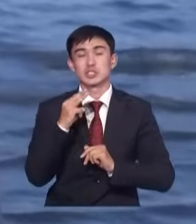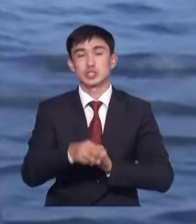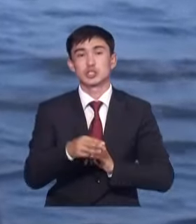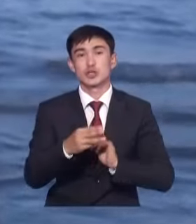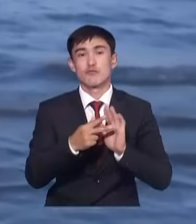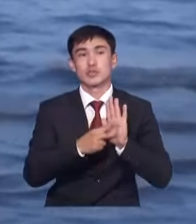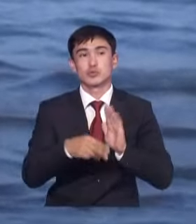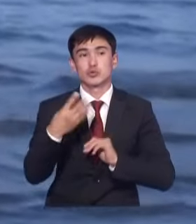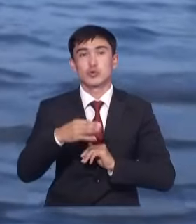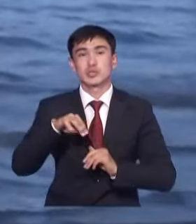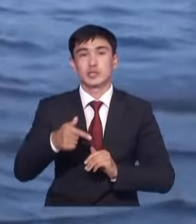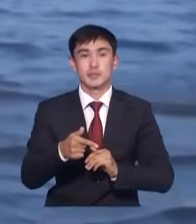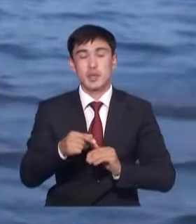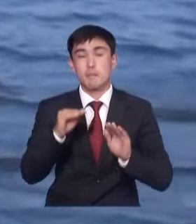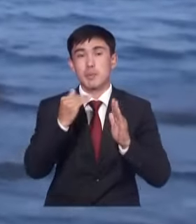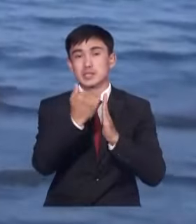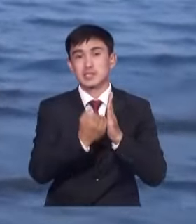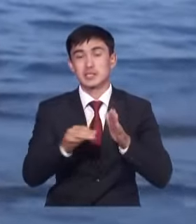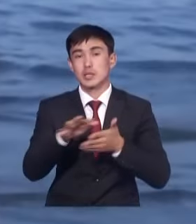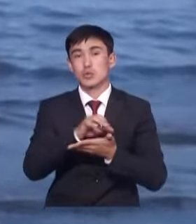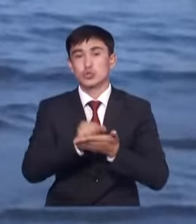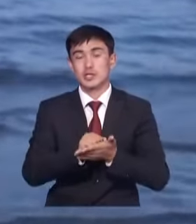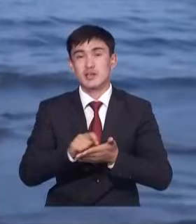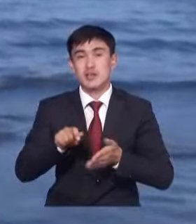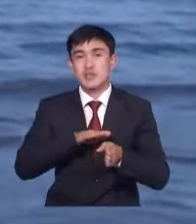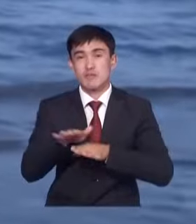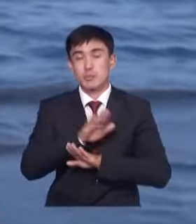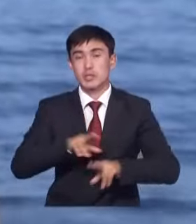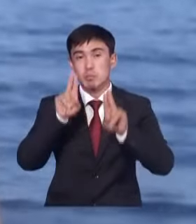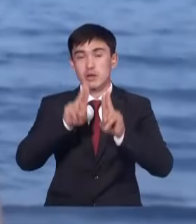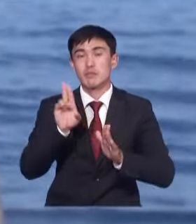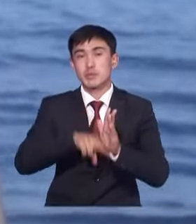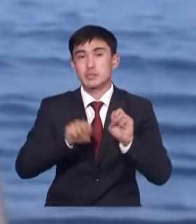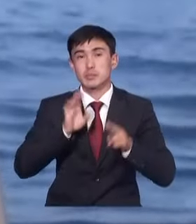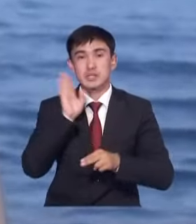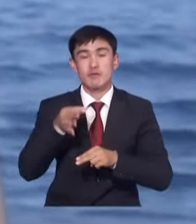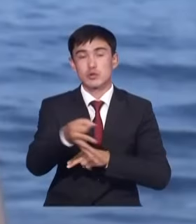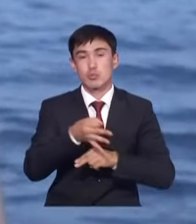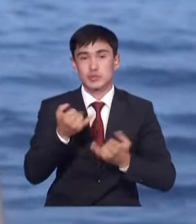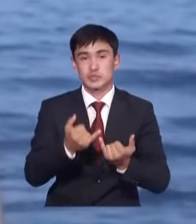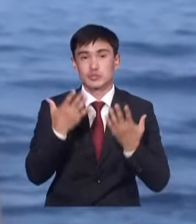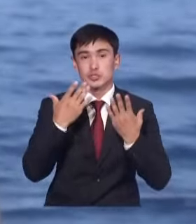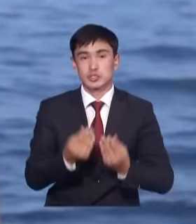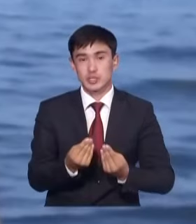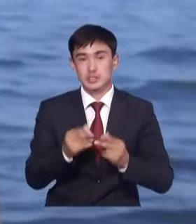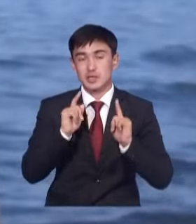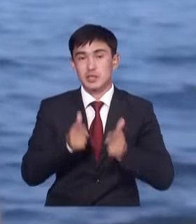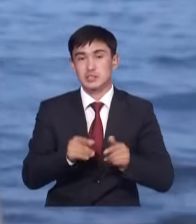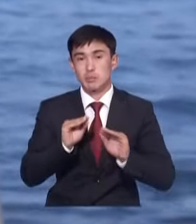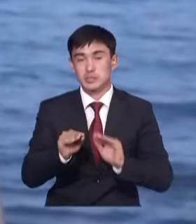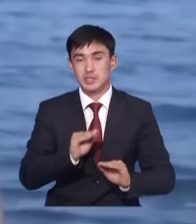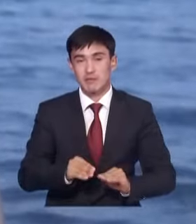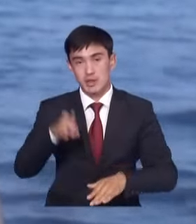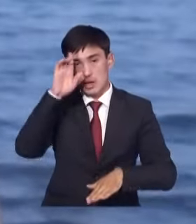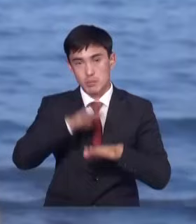73 840 тенге по статье «Нарушение или невыполнение правил безопасности на водоемах». На сегодняшний день, согласно